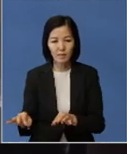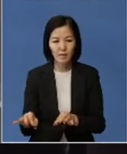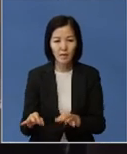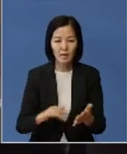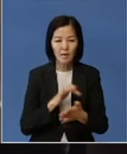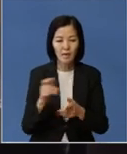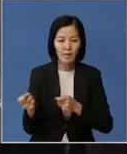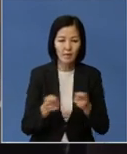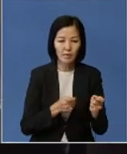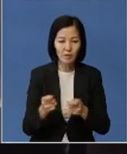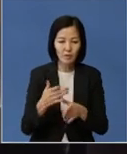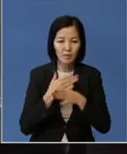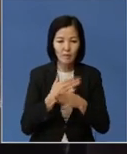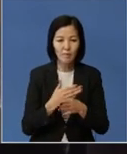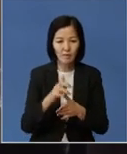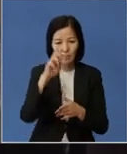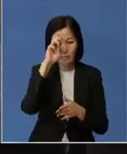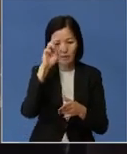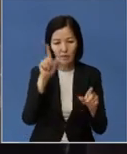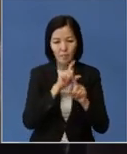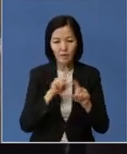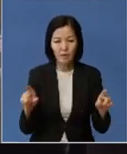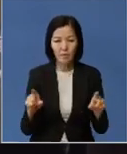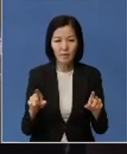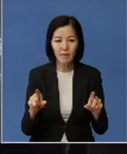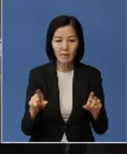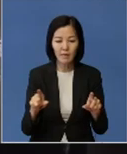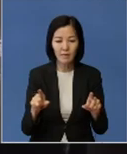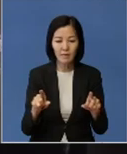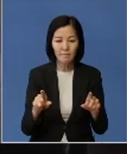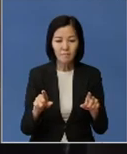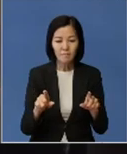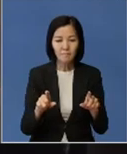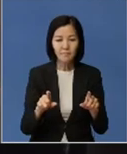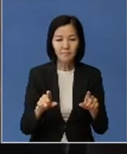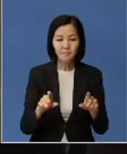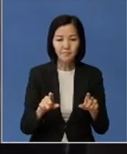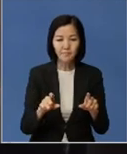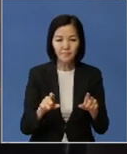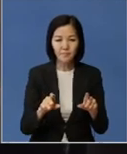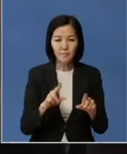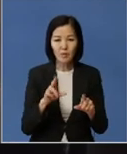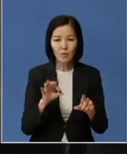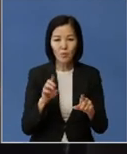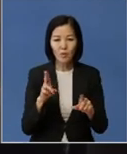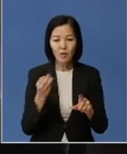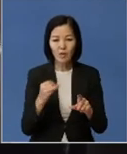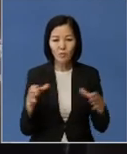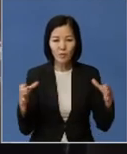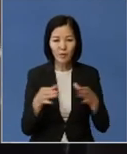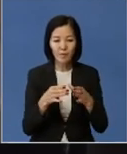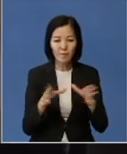әкімшілігінің тарапынан мемлекеттік мекемелер, жаңа туа жилищная служба деген мекемеміз, көркейту мекемелері арқылы біз